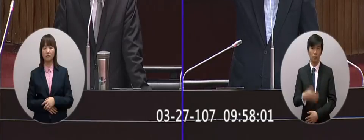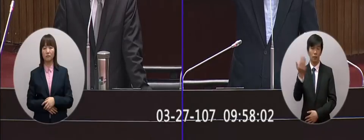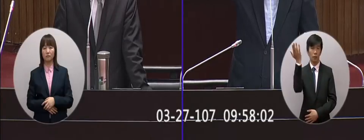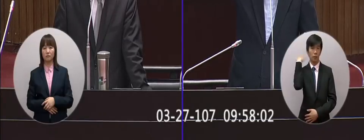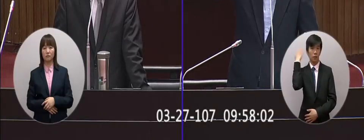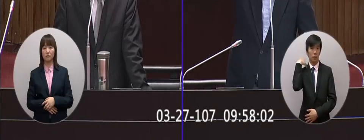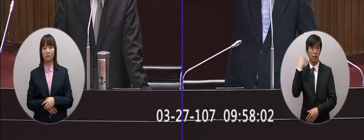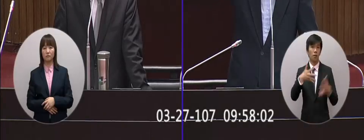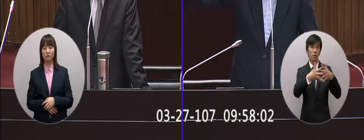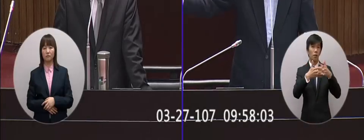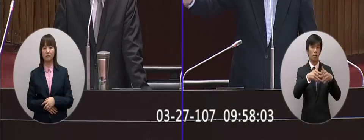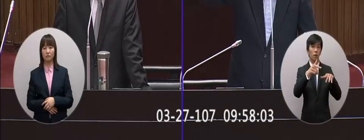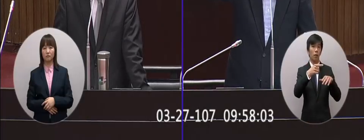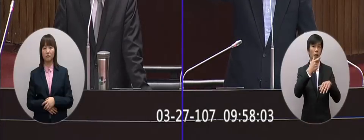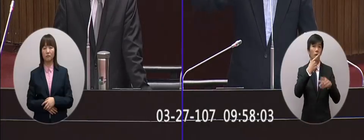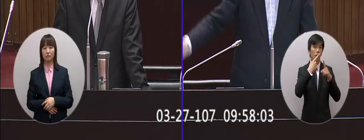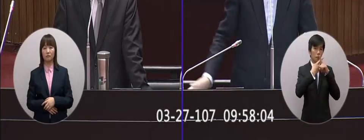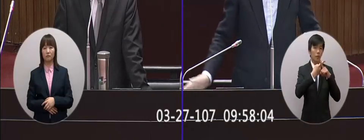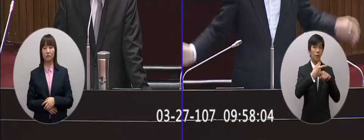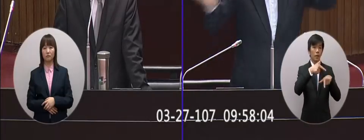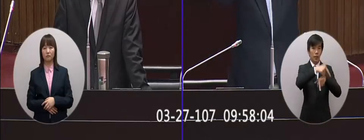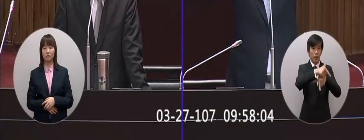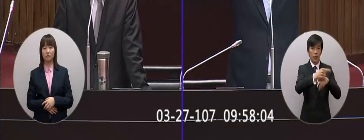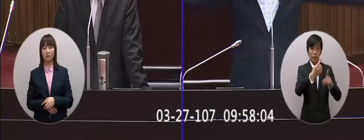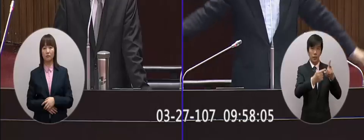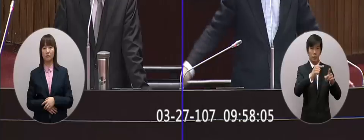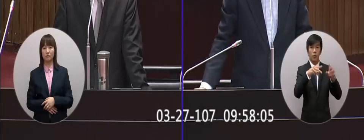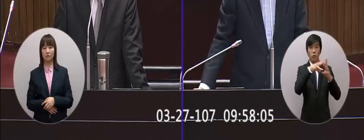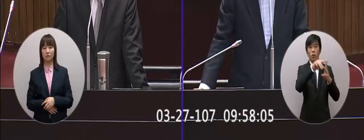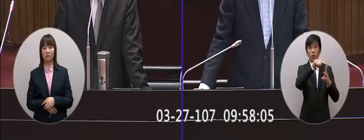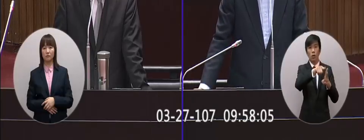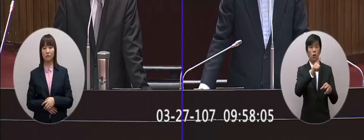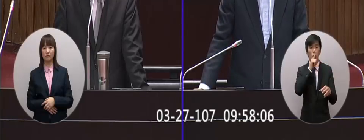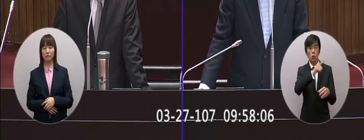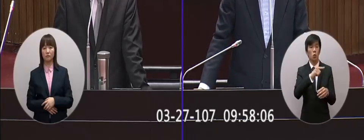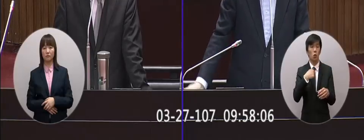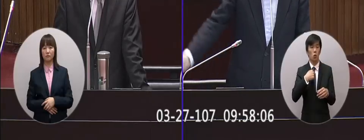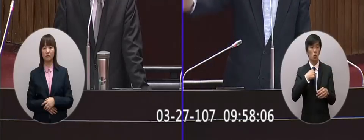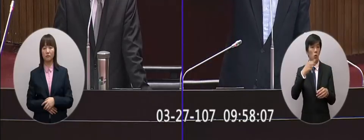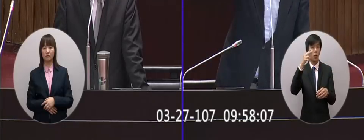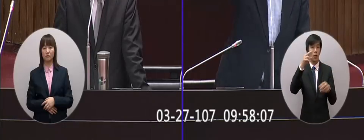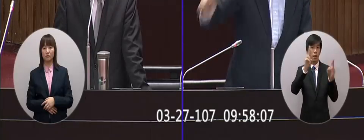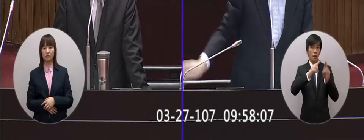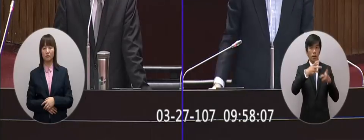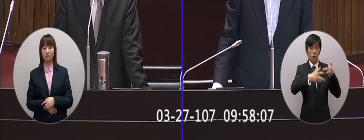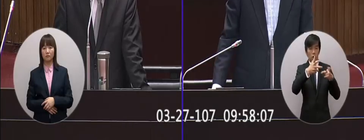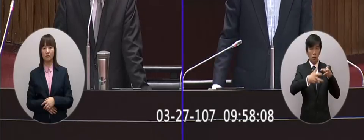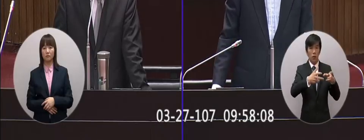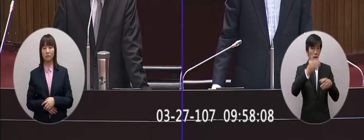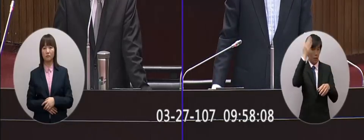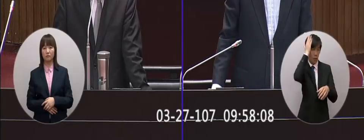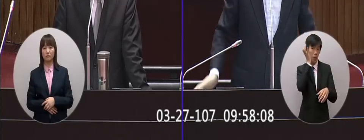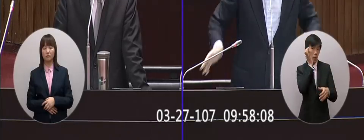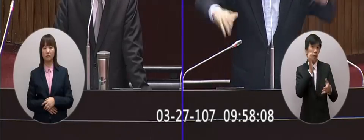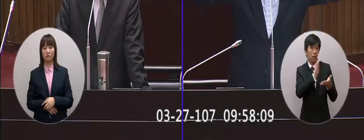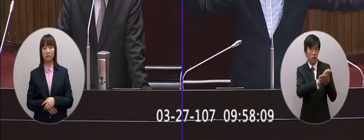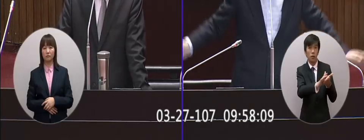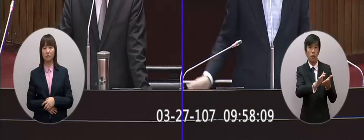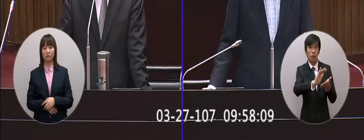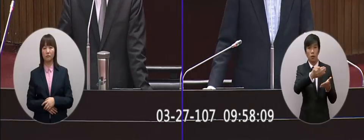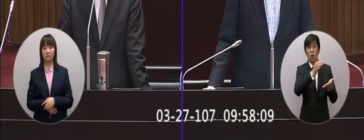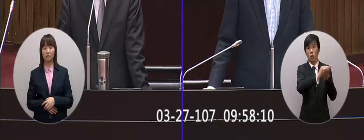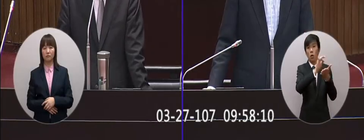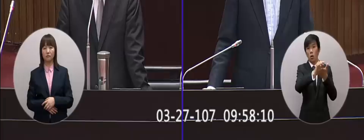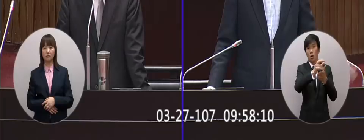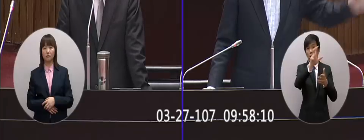比要盖一个30亿美金的电厂，他说他是干净的煤，就花了70亿，他还是不